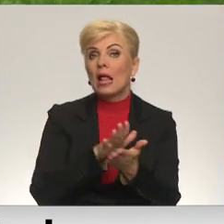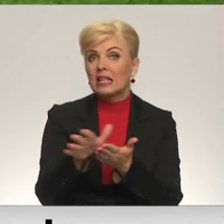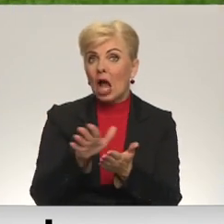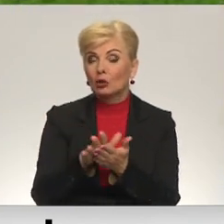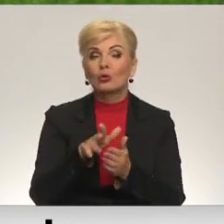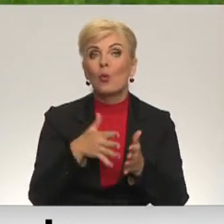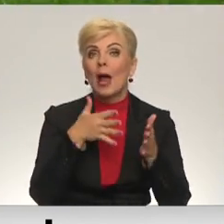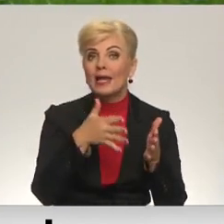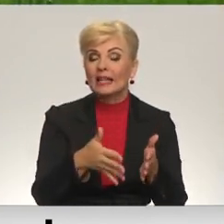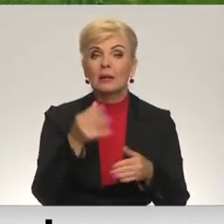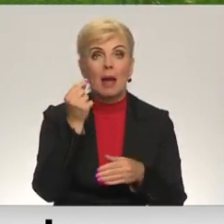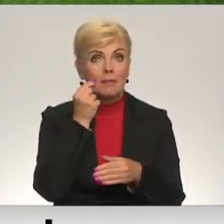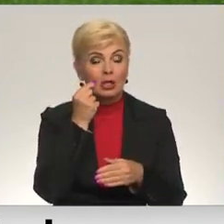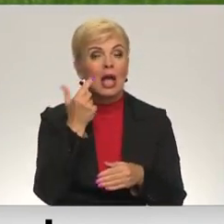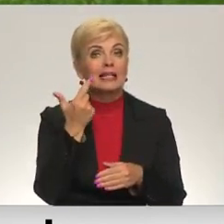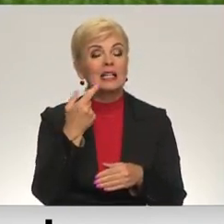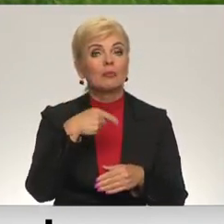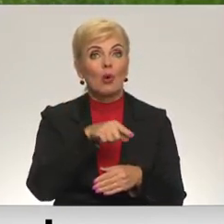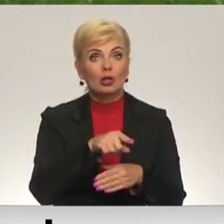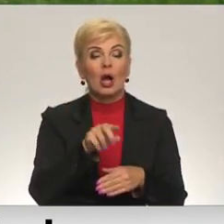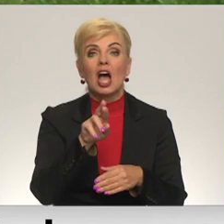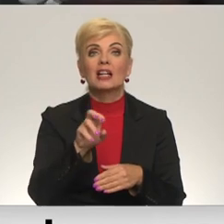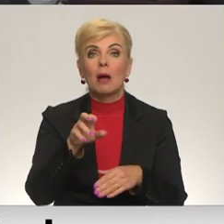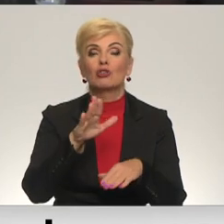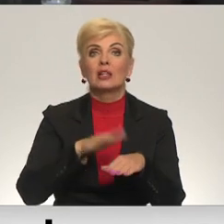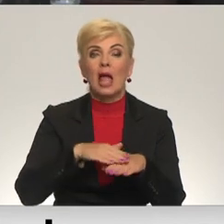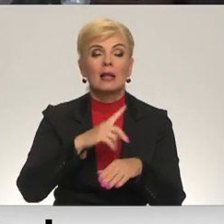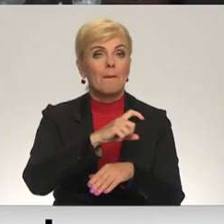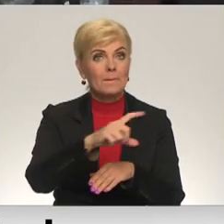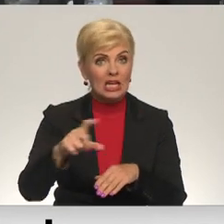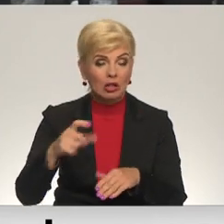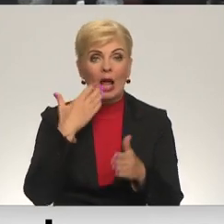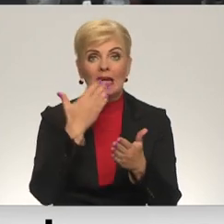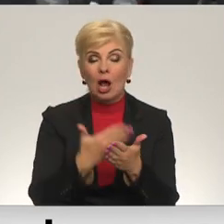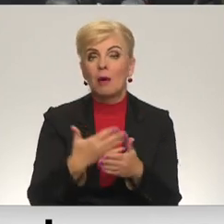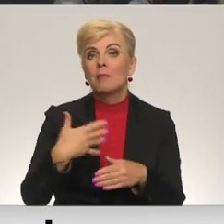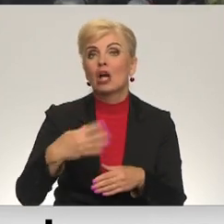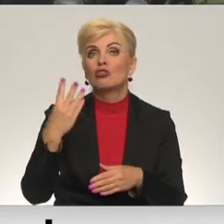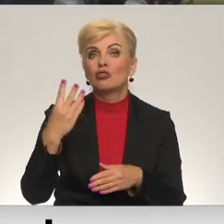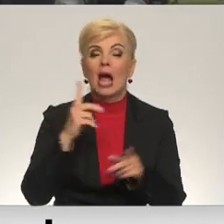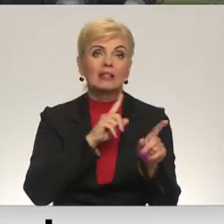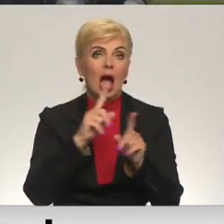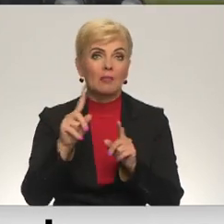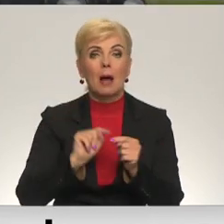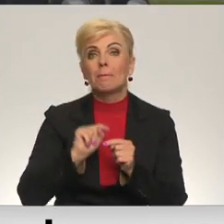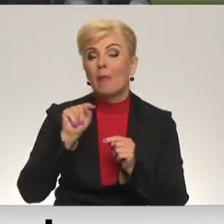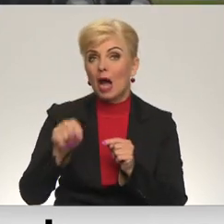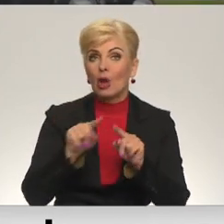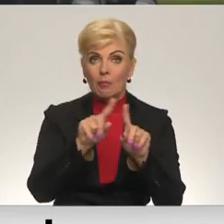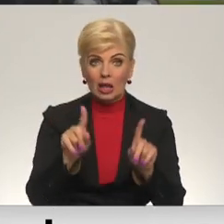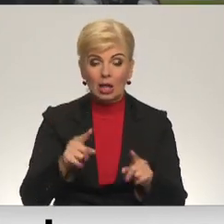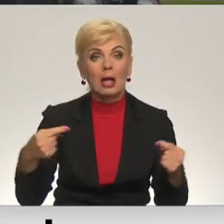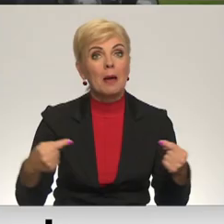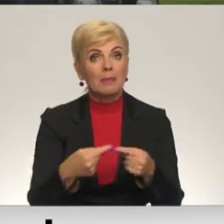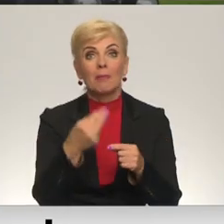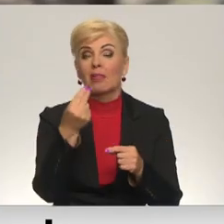to ietekmi uz bitēm. 7 no tiem par rapša miglošanu. Ierosinātas 54 administratīvā pārkāpuma lietas, piemērojot